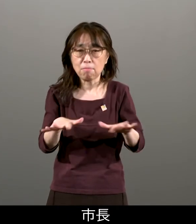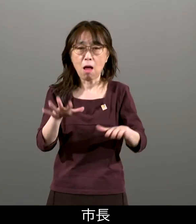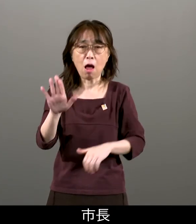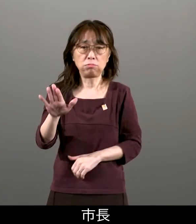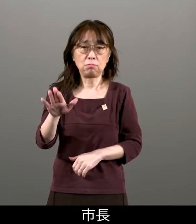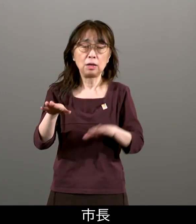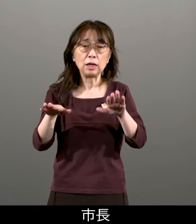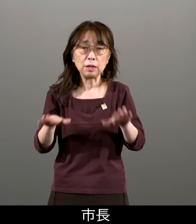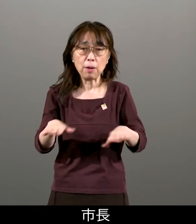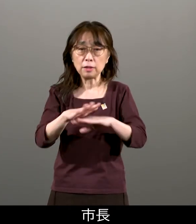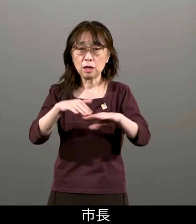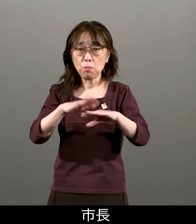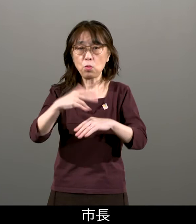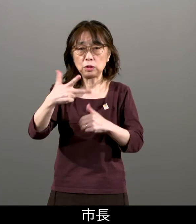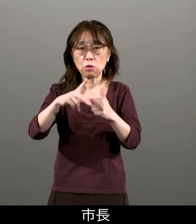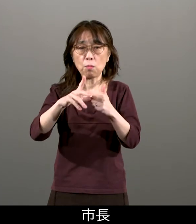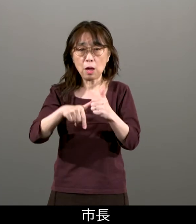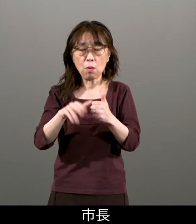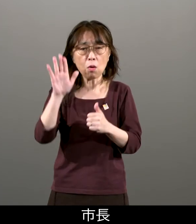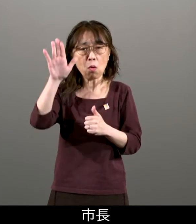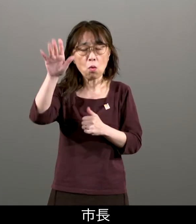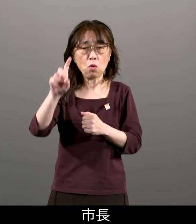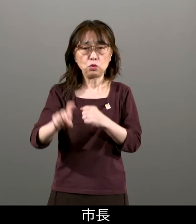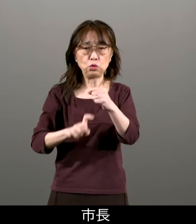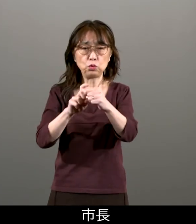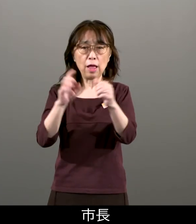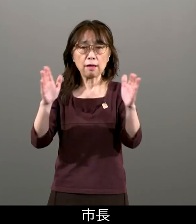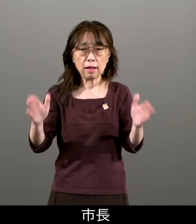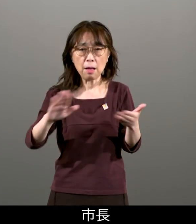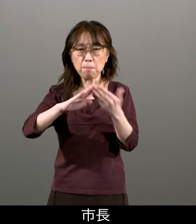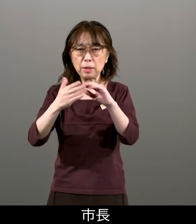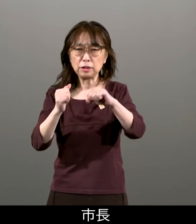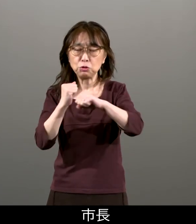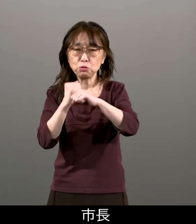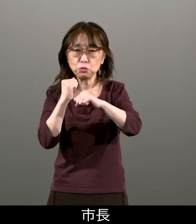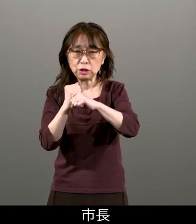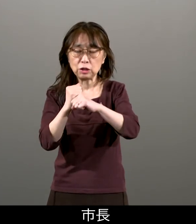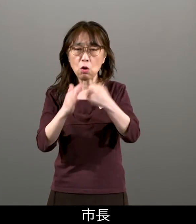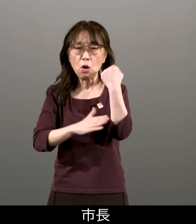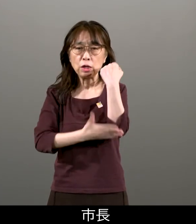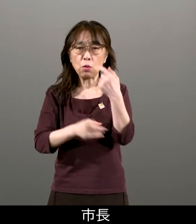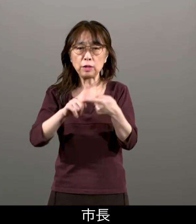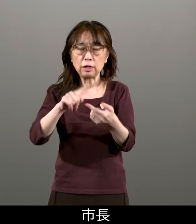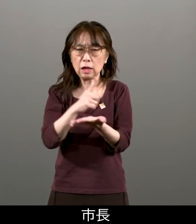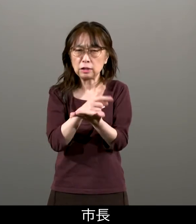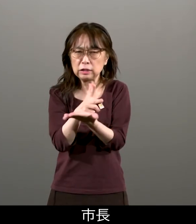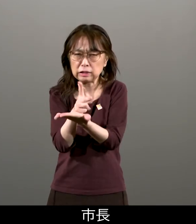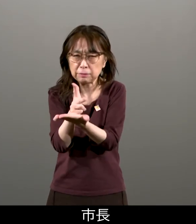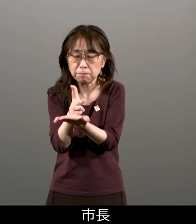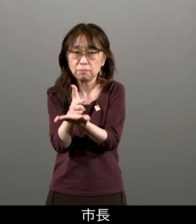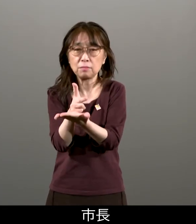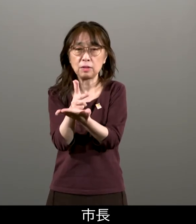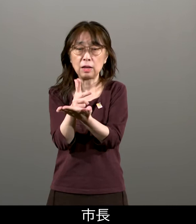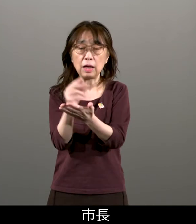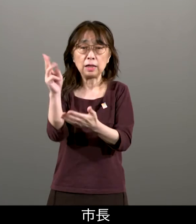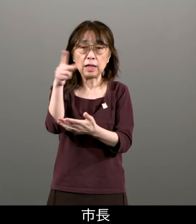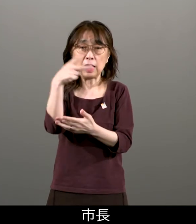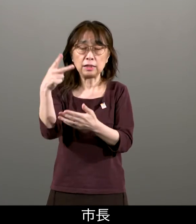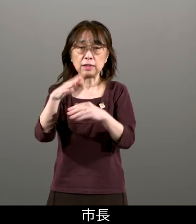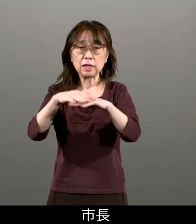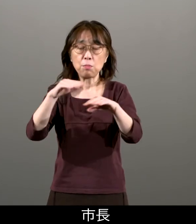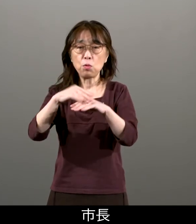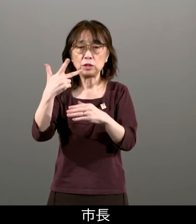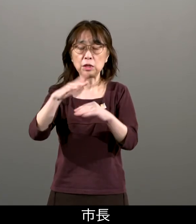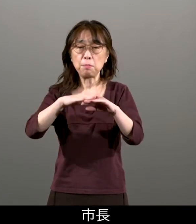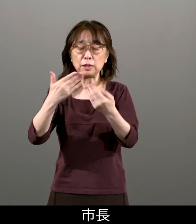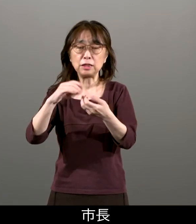現在、札幌市では、今後10年間のまちづくりの基本的な指針となります、第2次札幌市まち